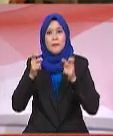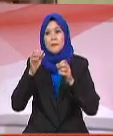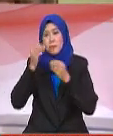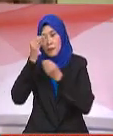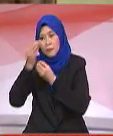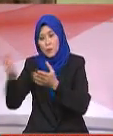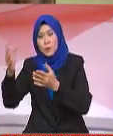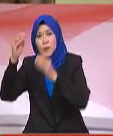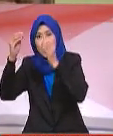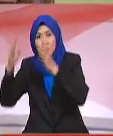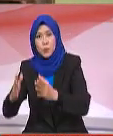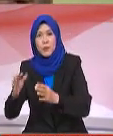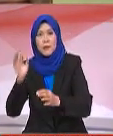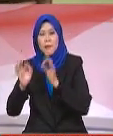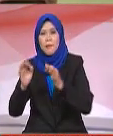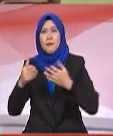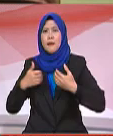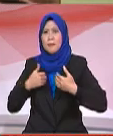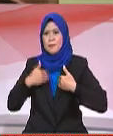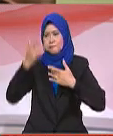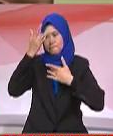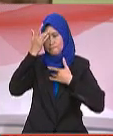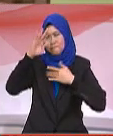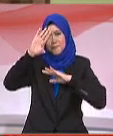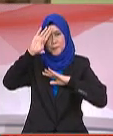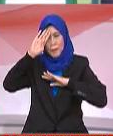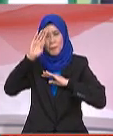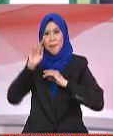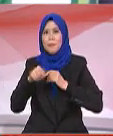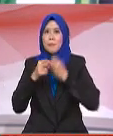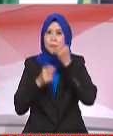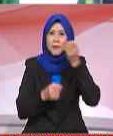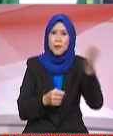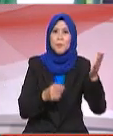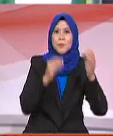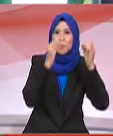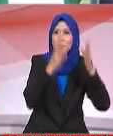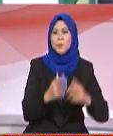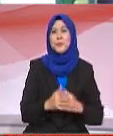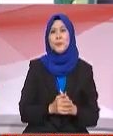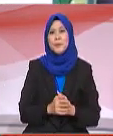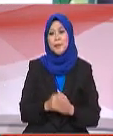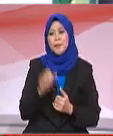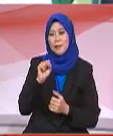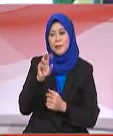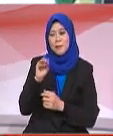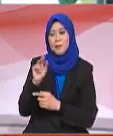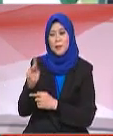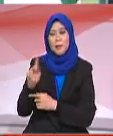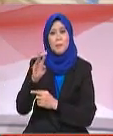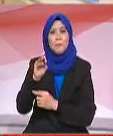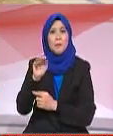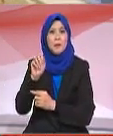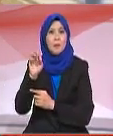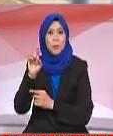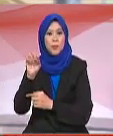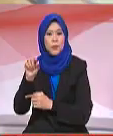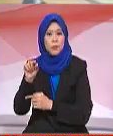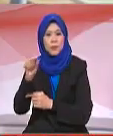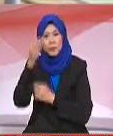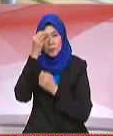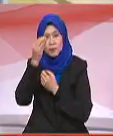mereka sekiranya mempunyai sebarang simptom COVID-19. Mengulas kejadian di SMK Meradong pula, Dr. Anwar